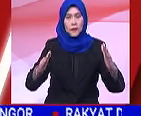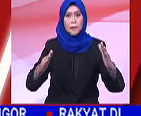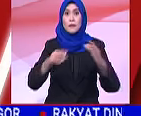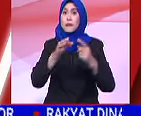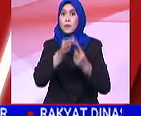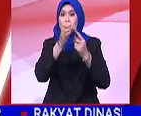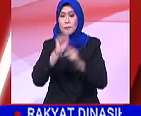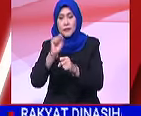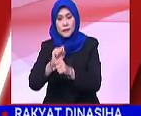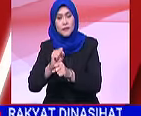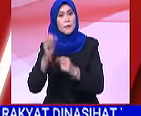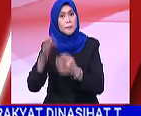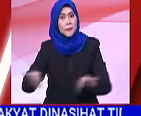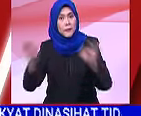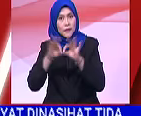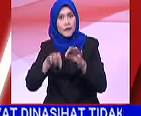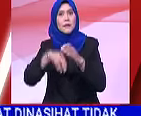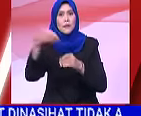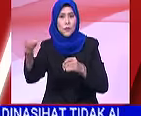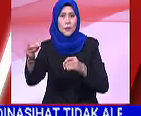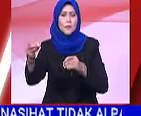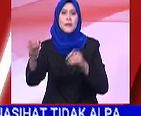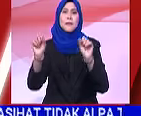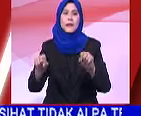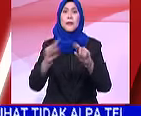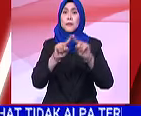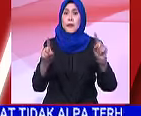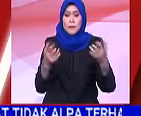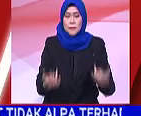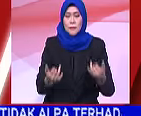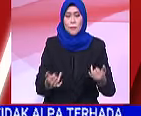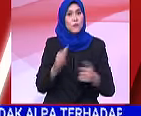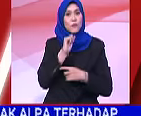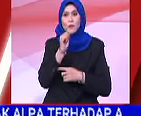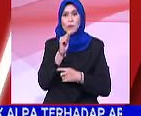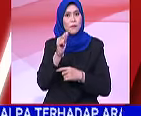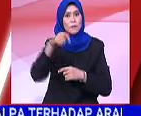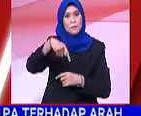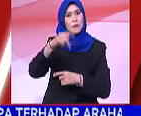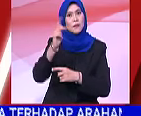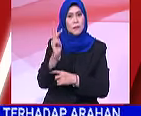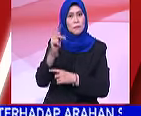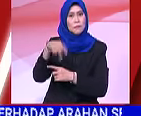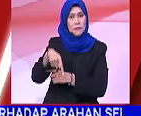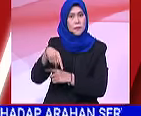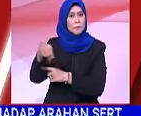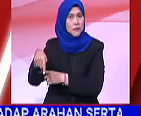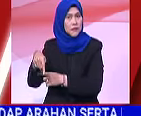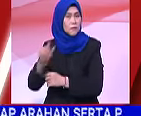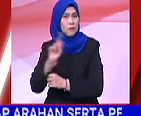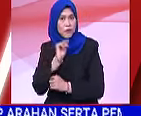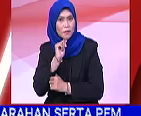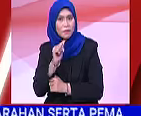bekerja atau ada keperluan penting dilakukan di luar. Kita sekarang bukan berada dalam Perintah Kawalan Pergerakan Pemulihan